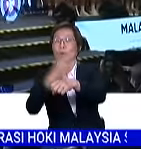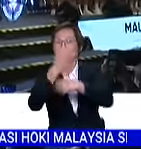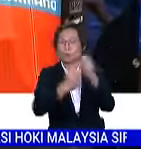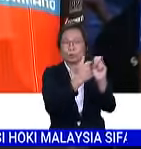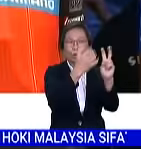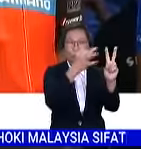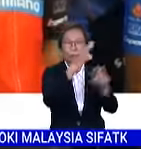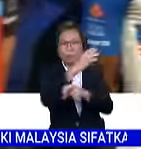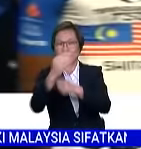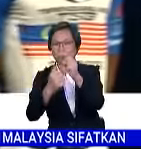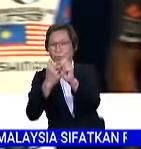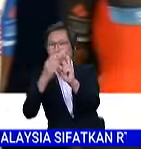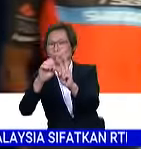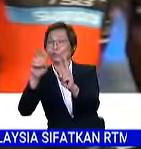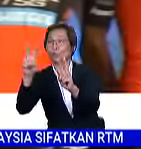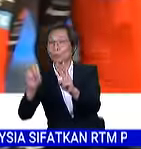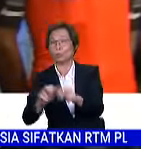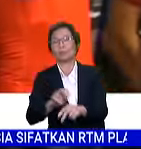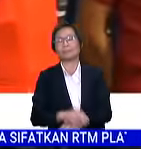dan 2020.